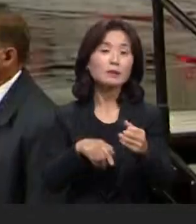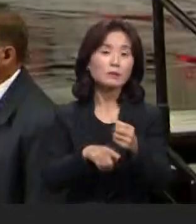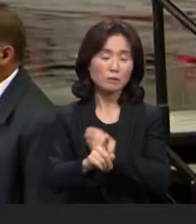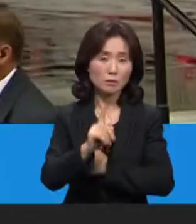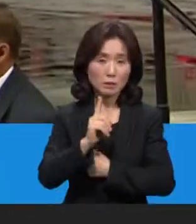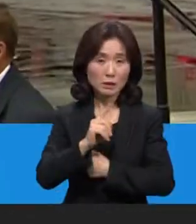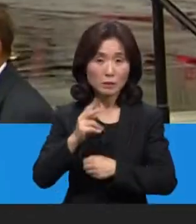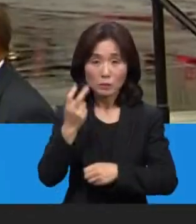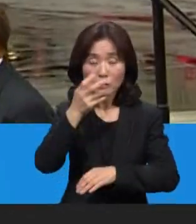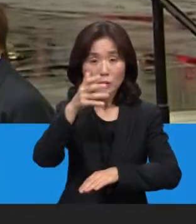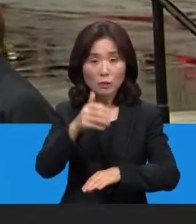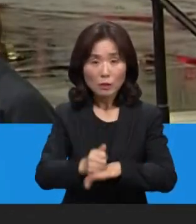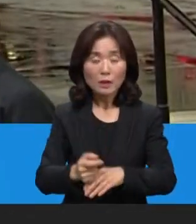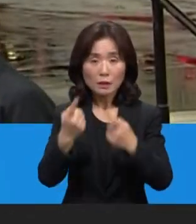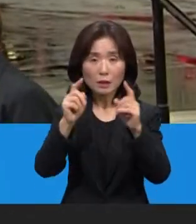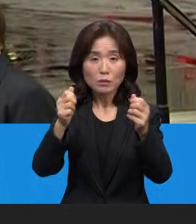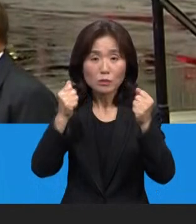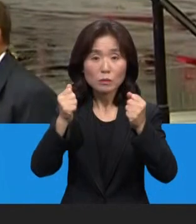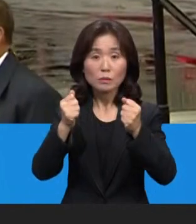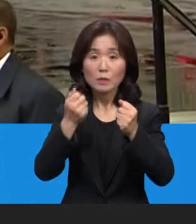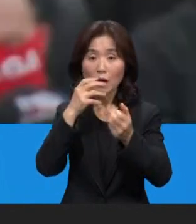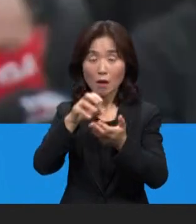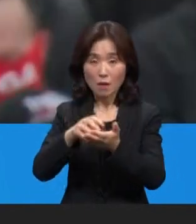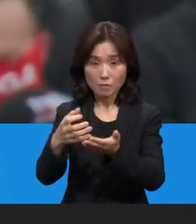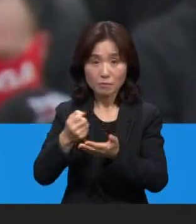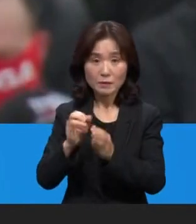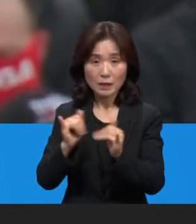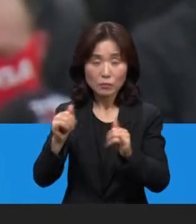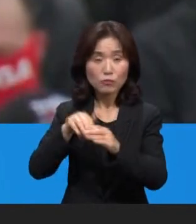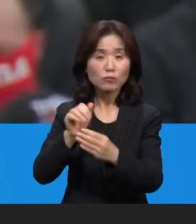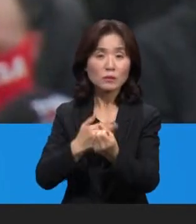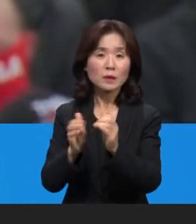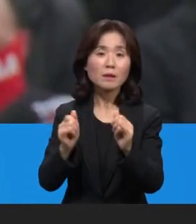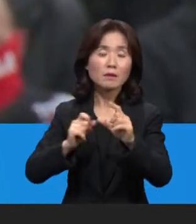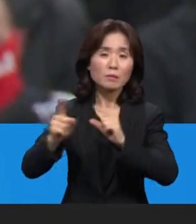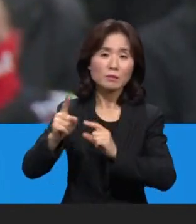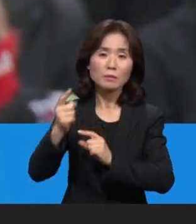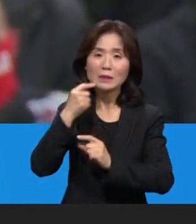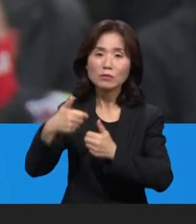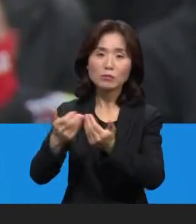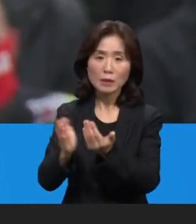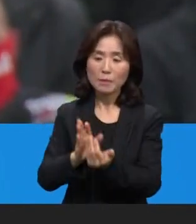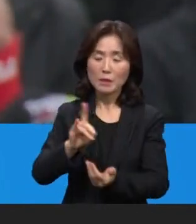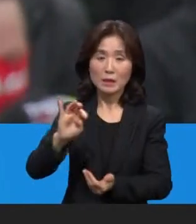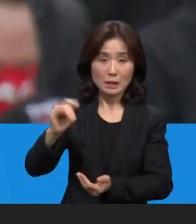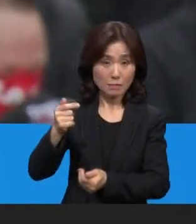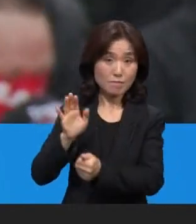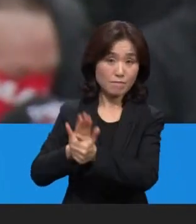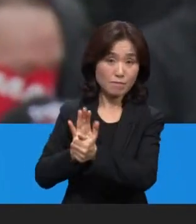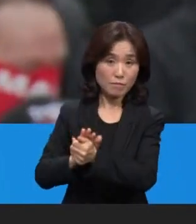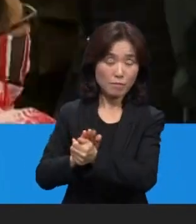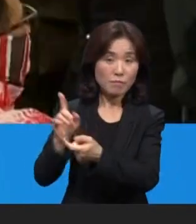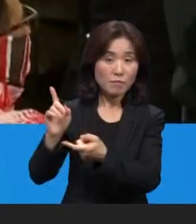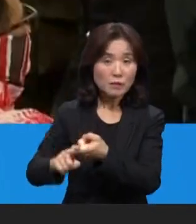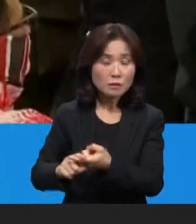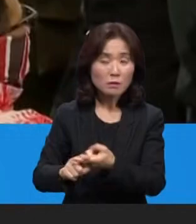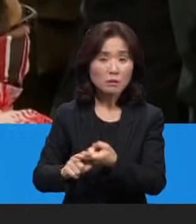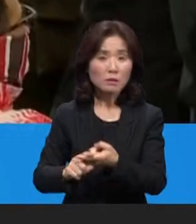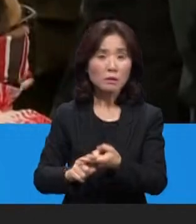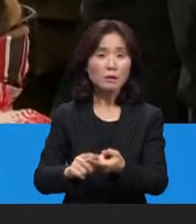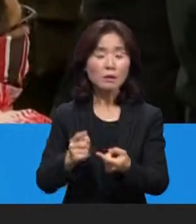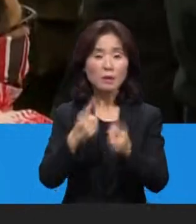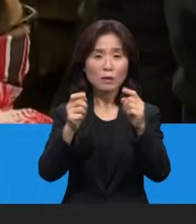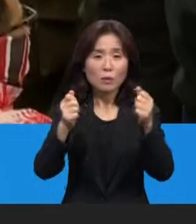있는 조사 결과에서도 대학 졸업장을 가진 유권자들 가운데 상당수는 민주당의 조 바이든 후보를 지지하고 있고 그렇지 않은